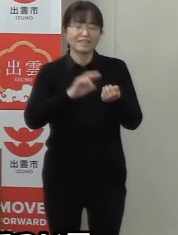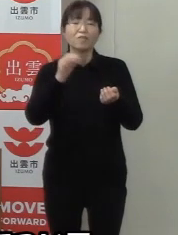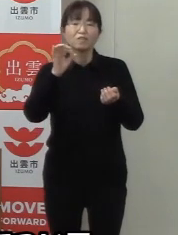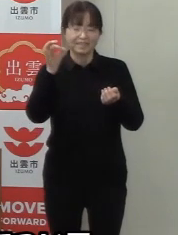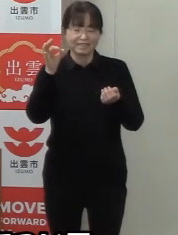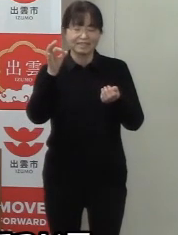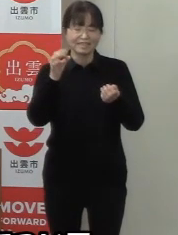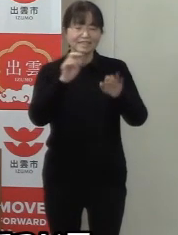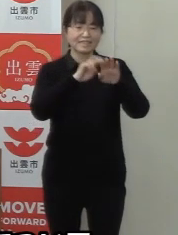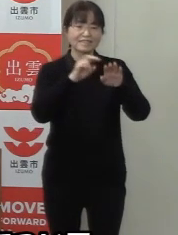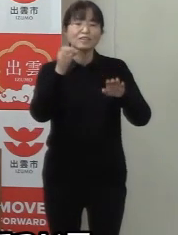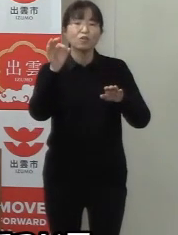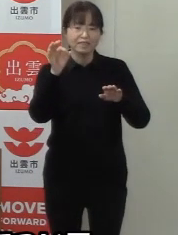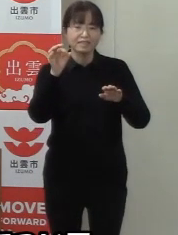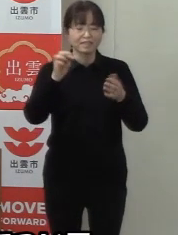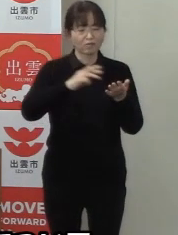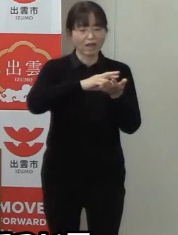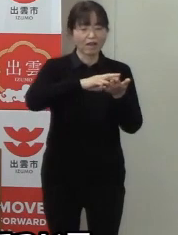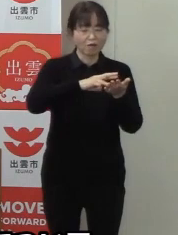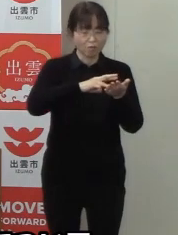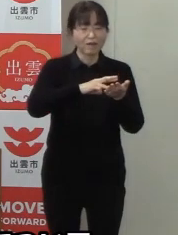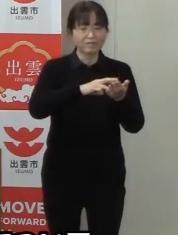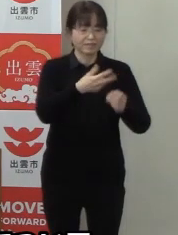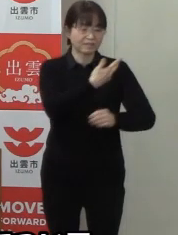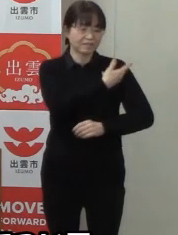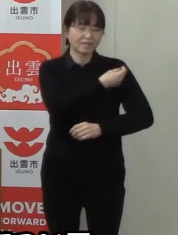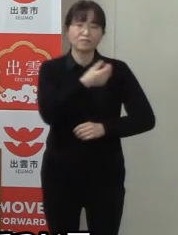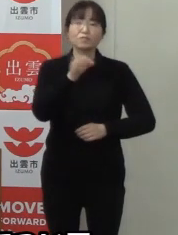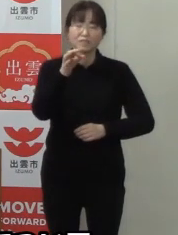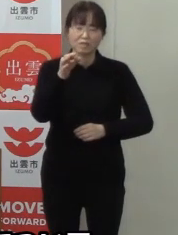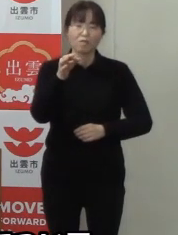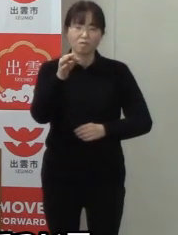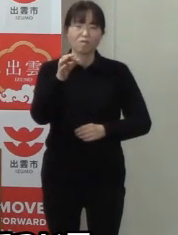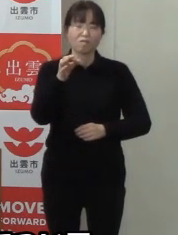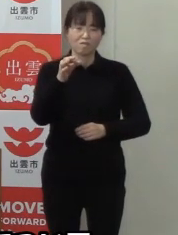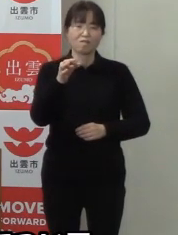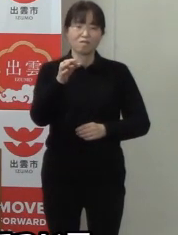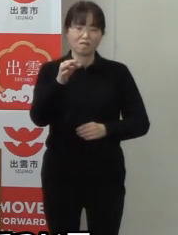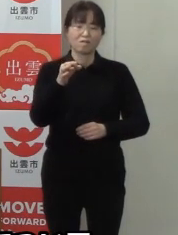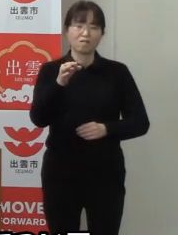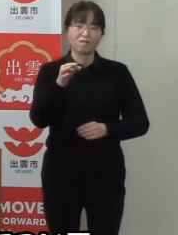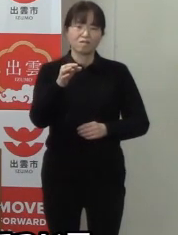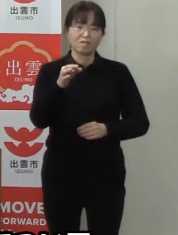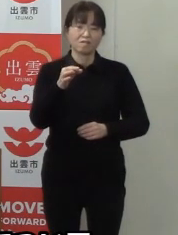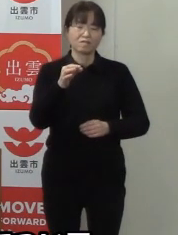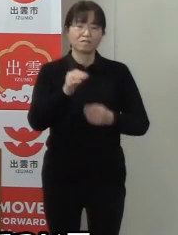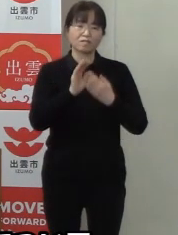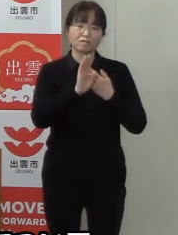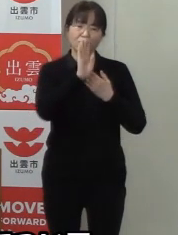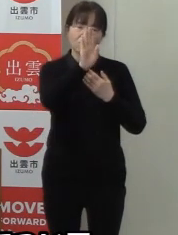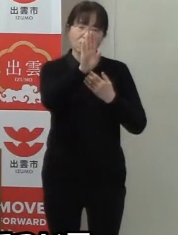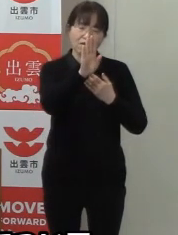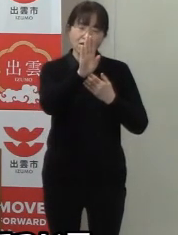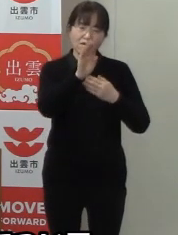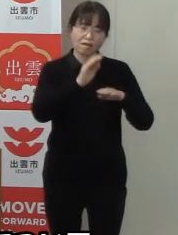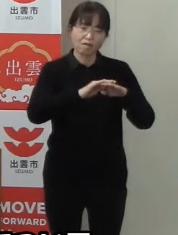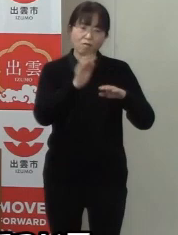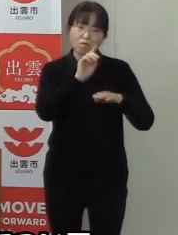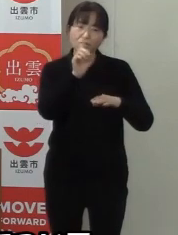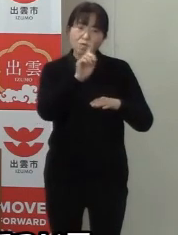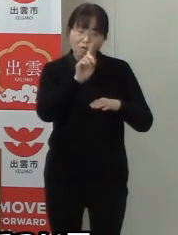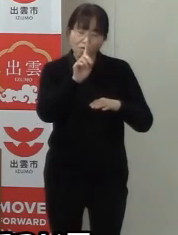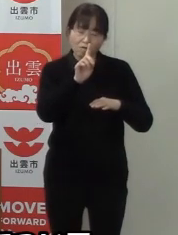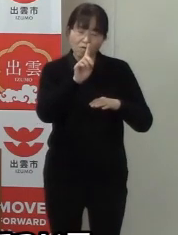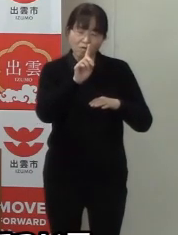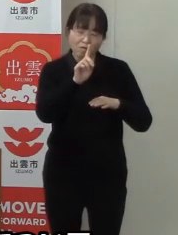であったりとか、ワクチン接種の負担であったりとかですね、また本当にその後どうなるかということについてはですね、しっ